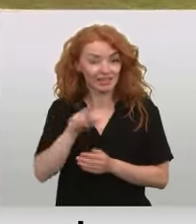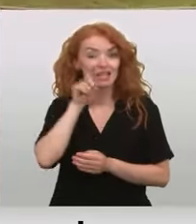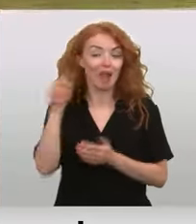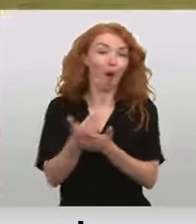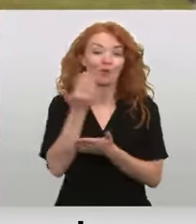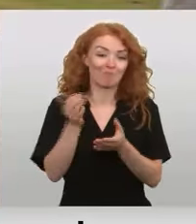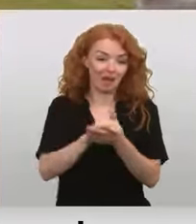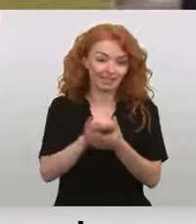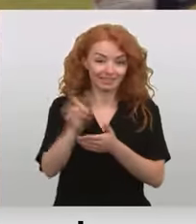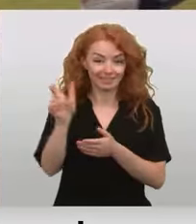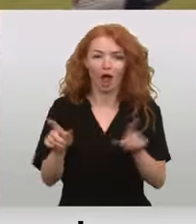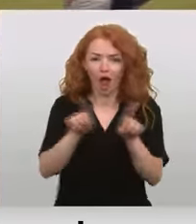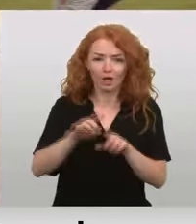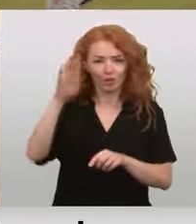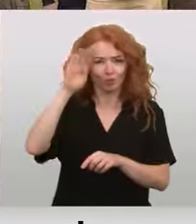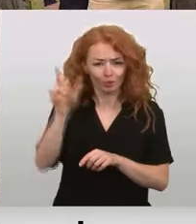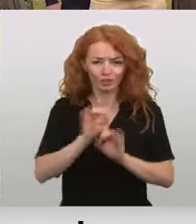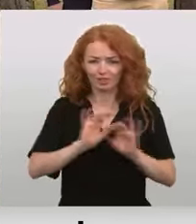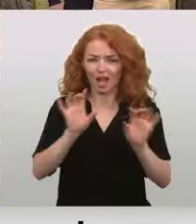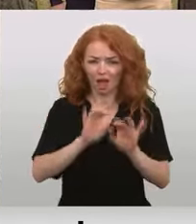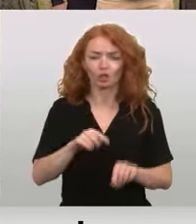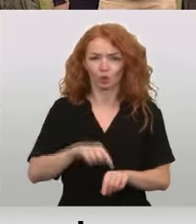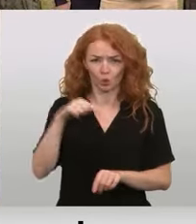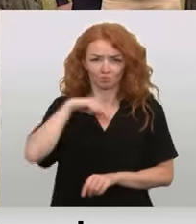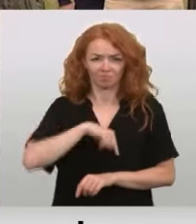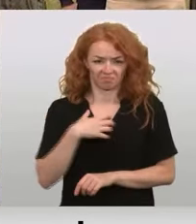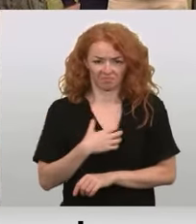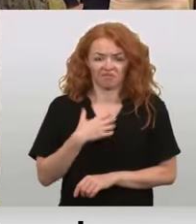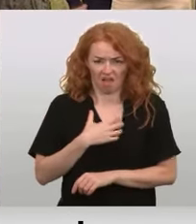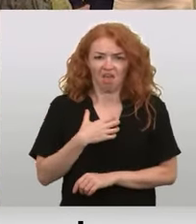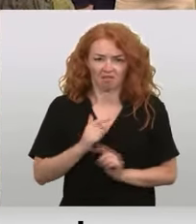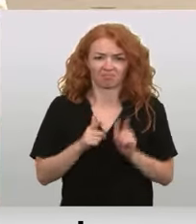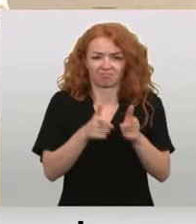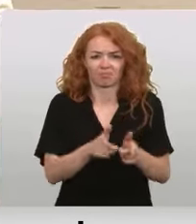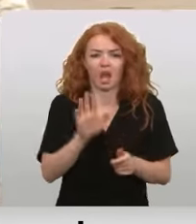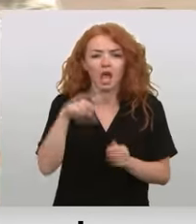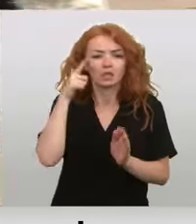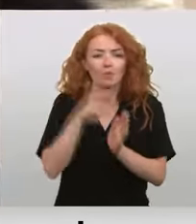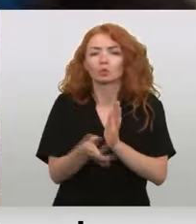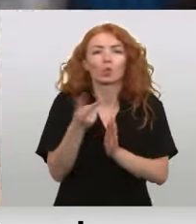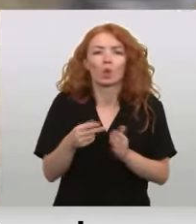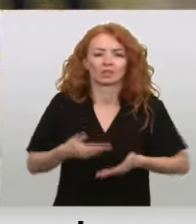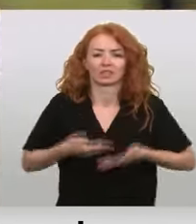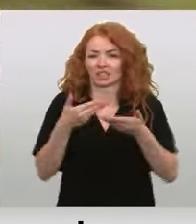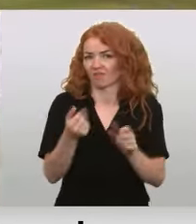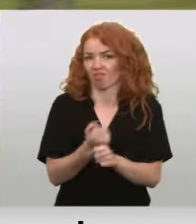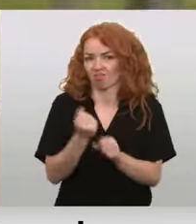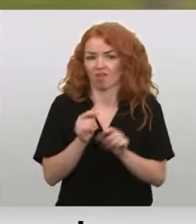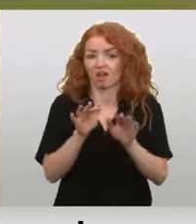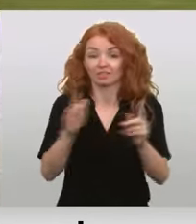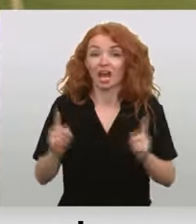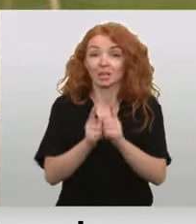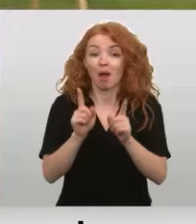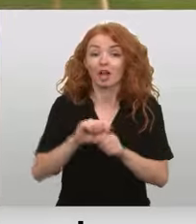paziņas. Taču arī puiši stāsta, ka jutuši vajadzību pēc dienesta kaut vai tāpēc, lai saprastu, ko dzīvē darīt. Sastapām arī